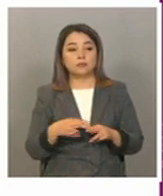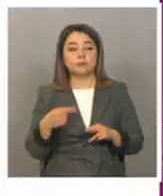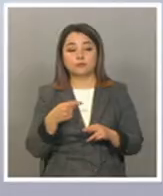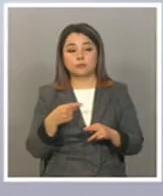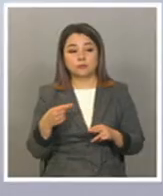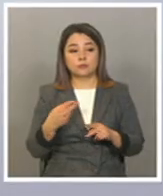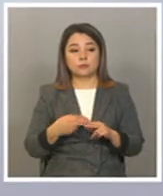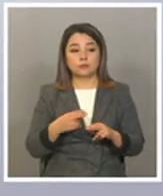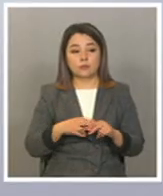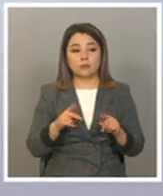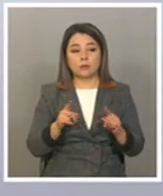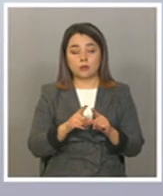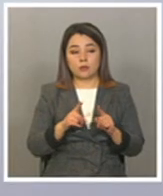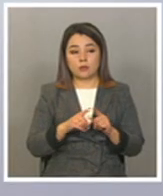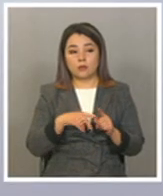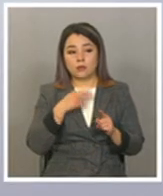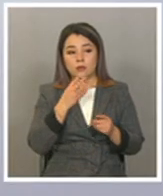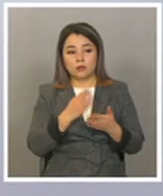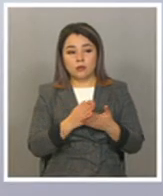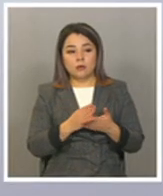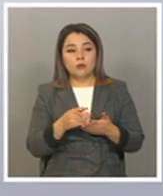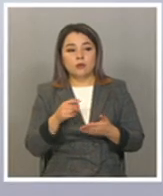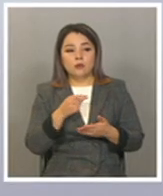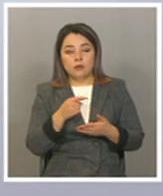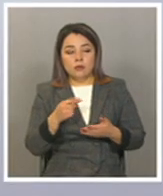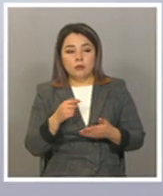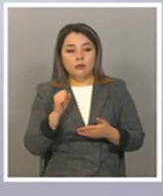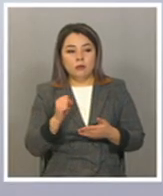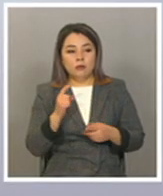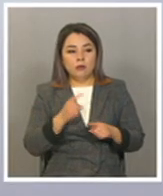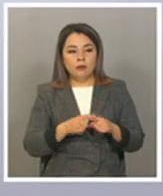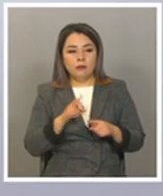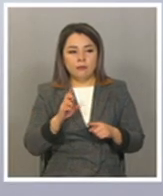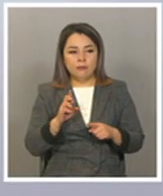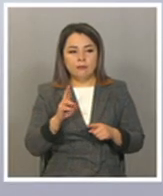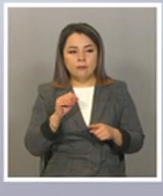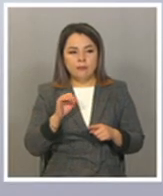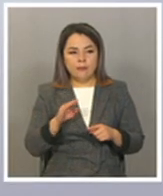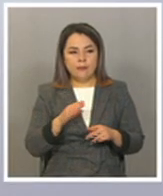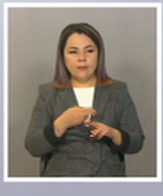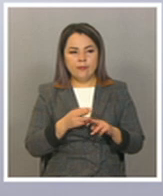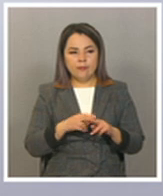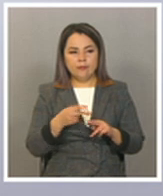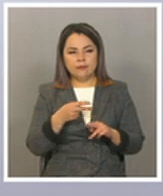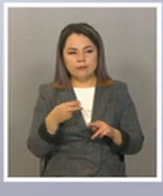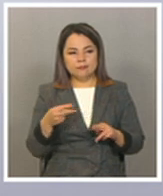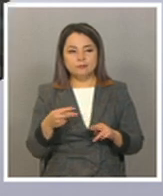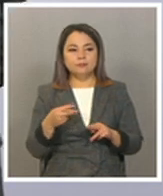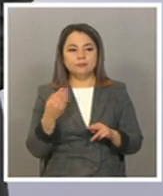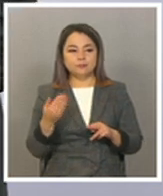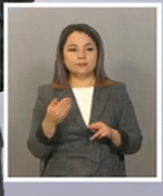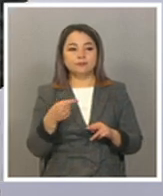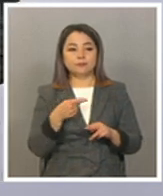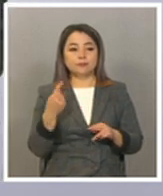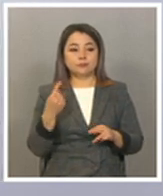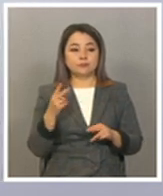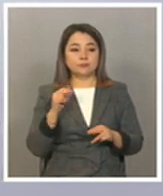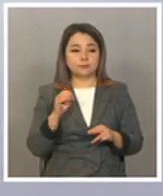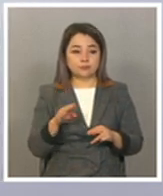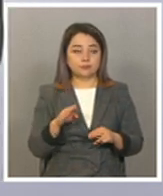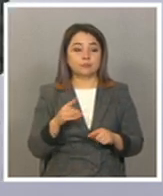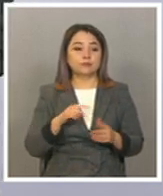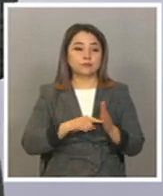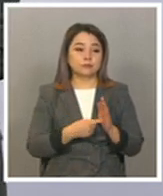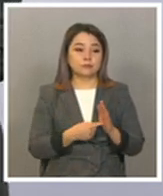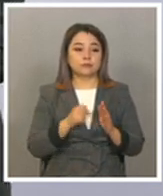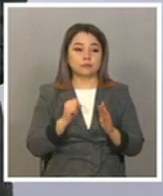жақшан сыртына шығарайық, онда минус а плюс b-ның квадраты тең. Минус 1-дің квадраты көбейту